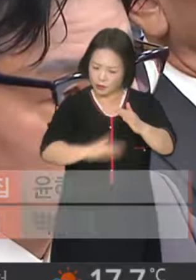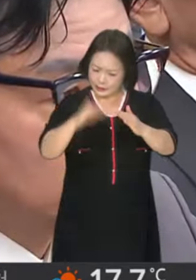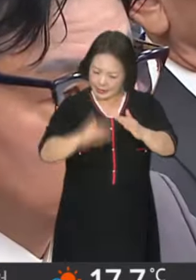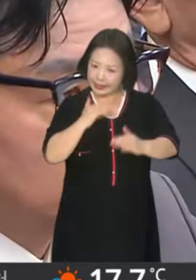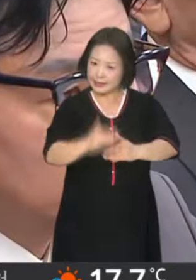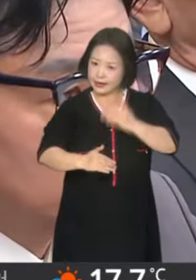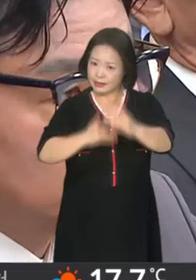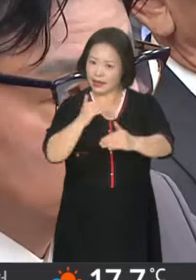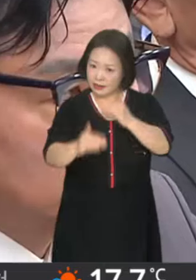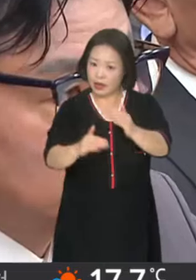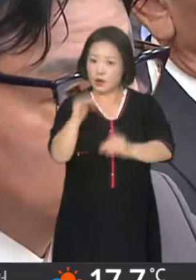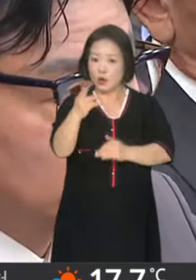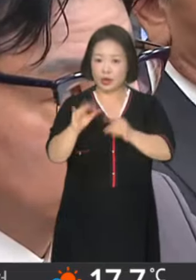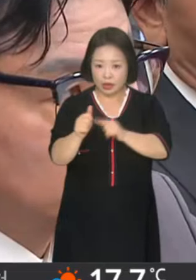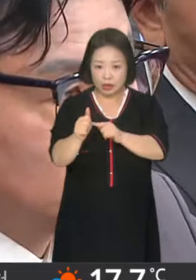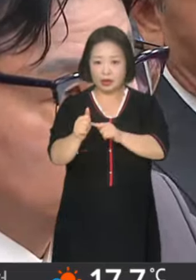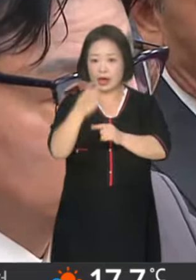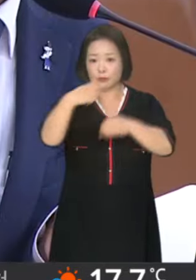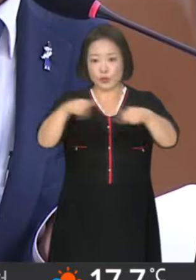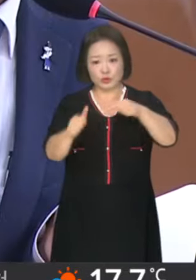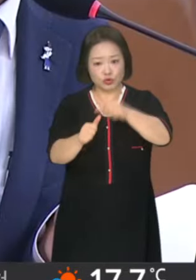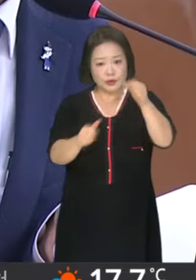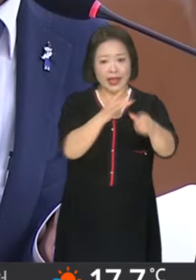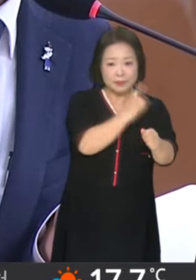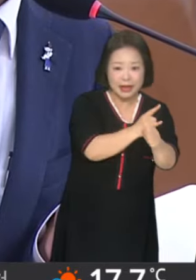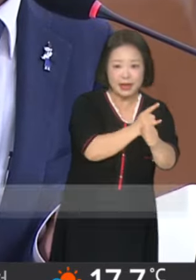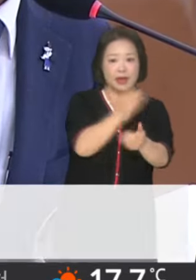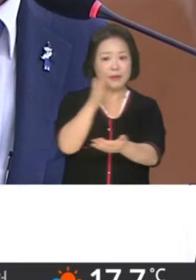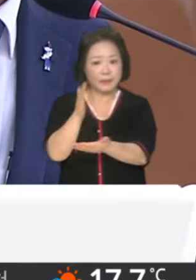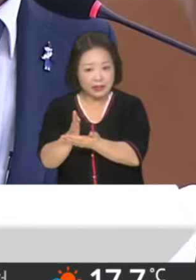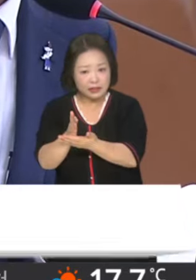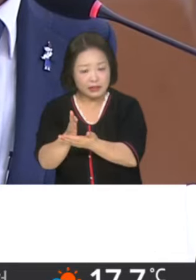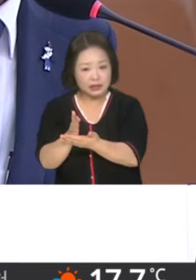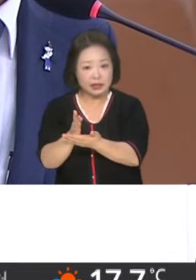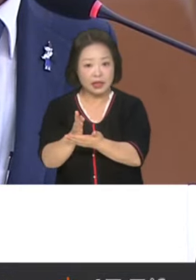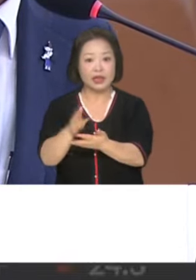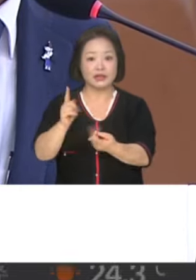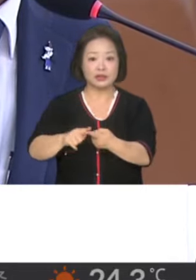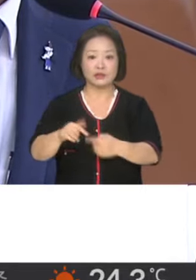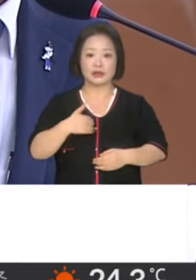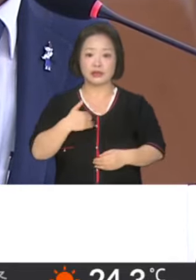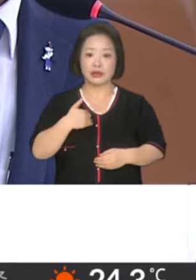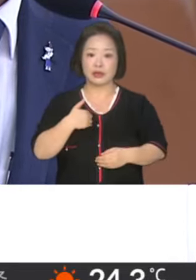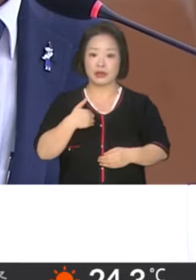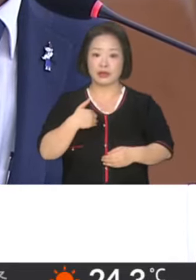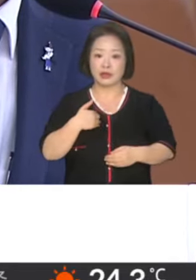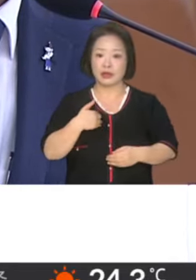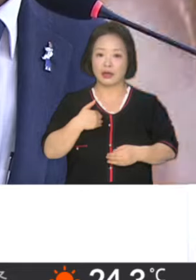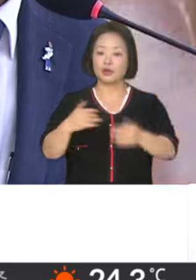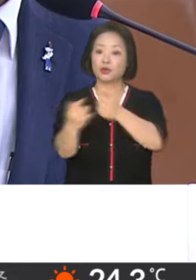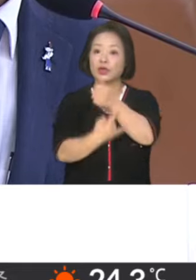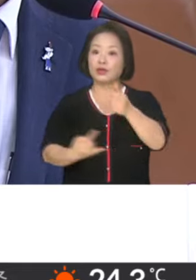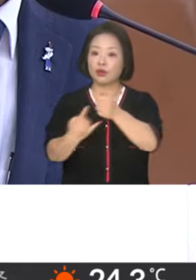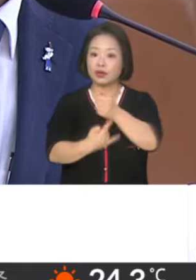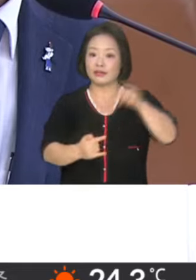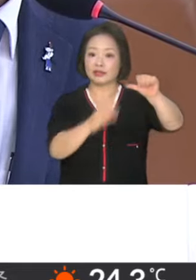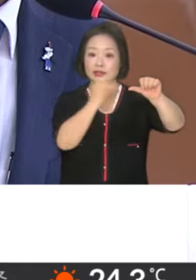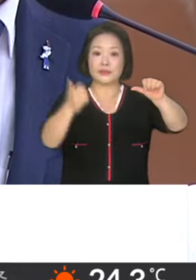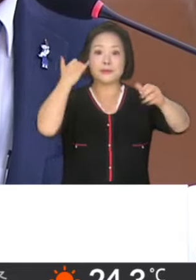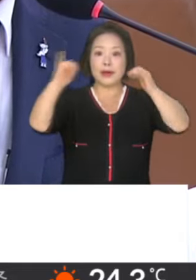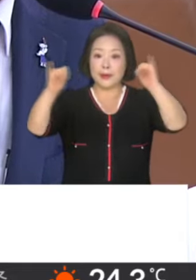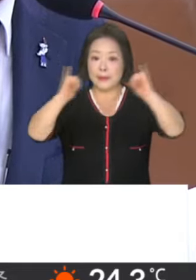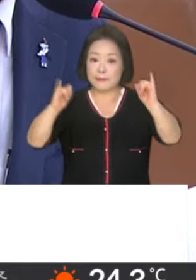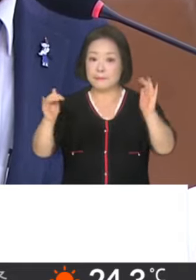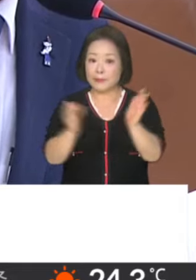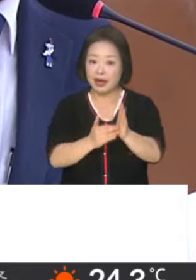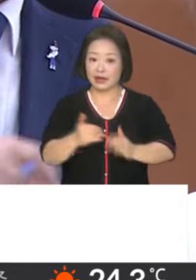대해서도 증언이 엇갈렸습니다. 제가 다섯 분의 위원들한테 전화를 통화를 했고요.